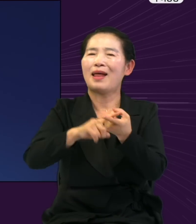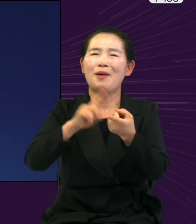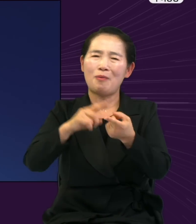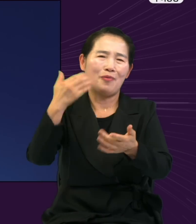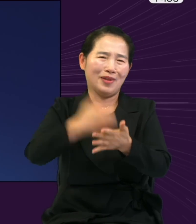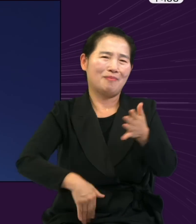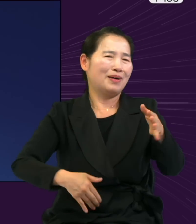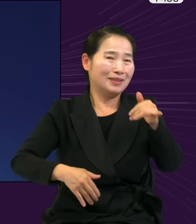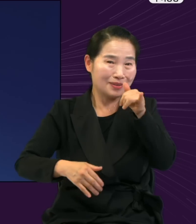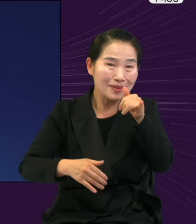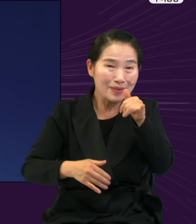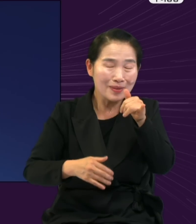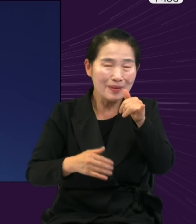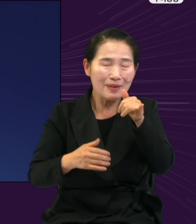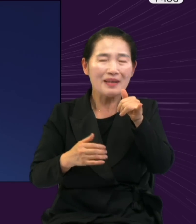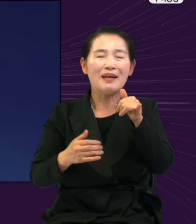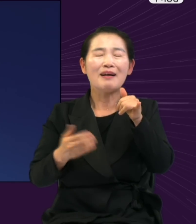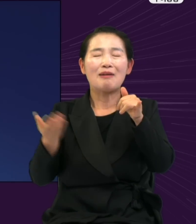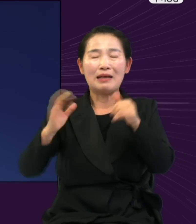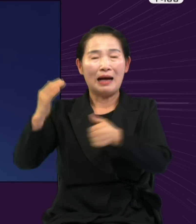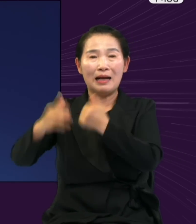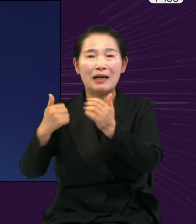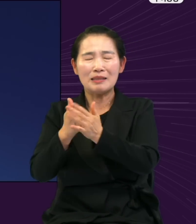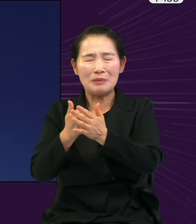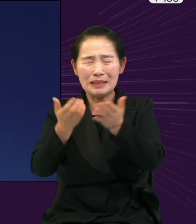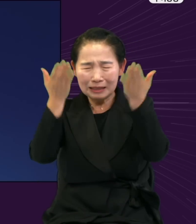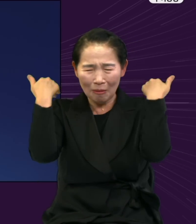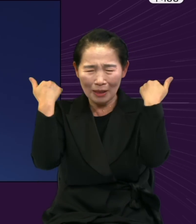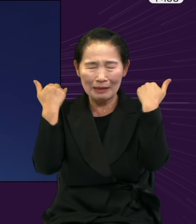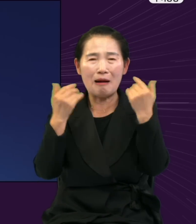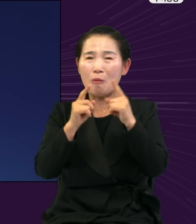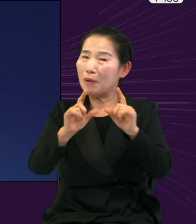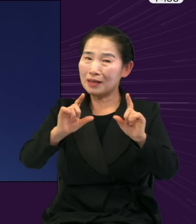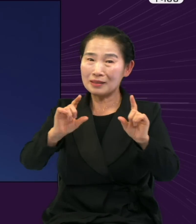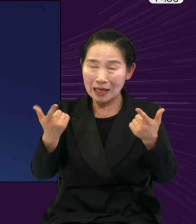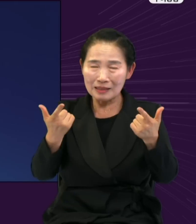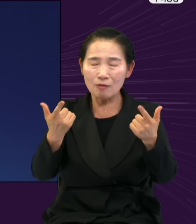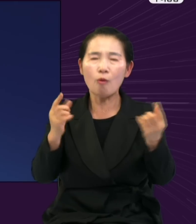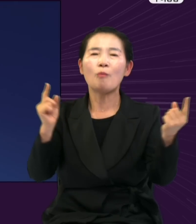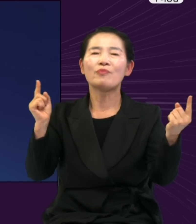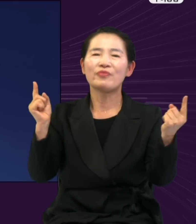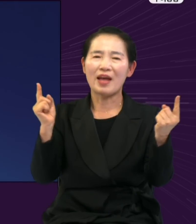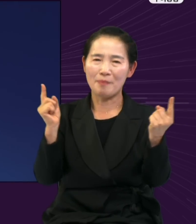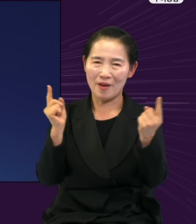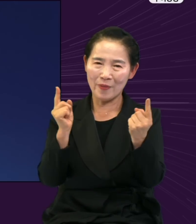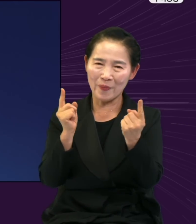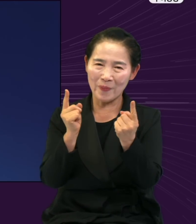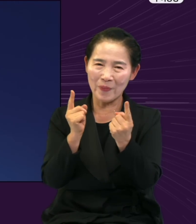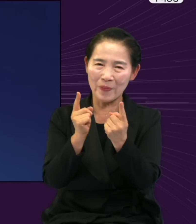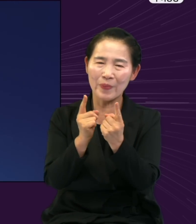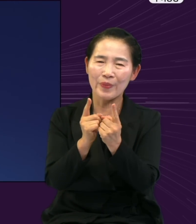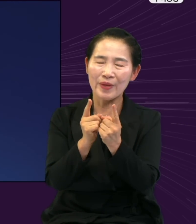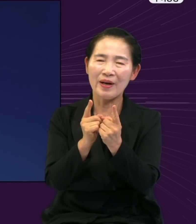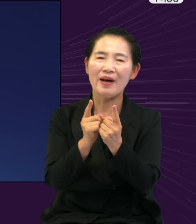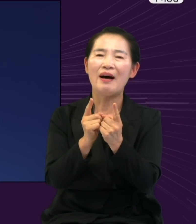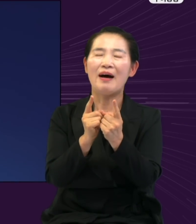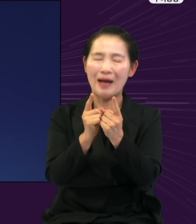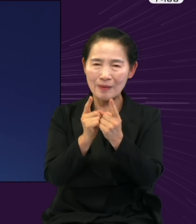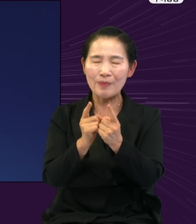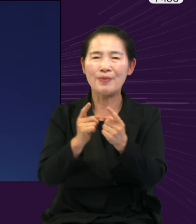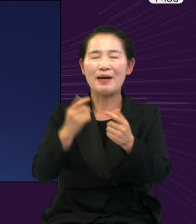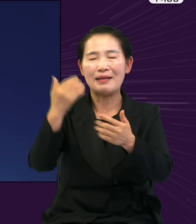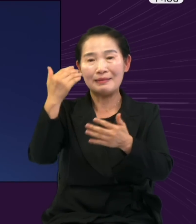고통스럽지만 그것과 대면하기를 원하십니다. 직면하는 과정을 통해서 우리 안에 남아있는 그 상처,